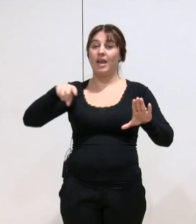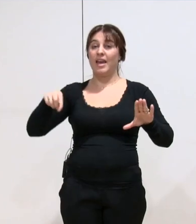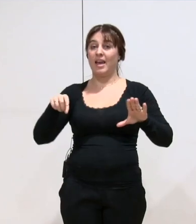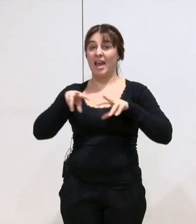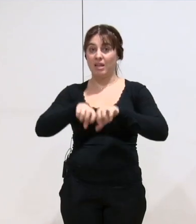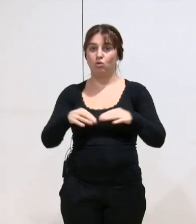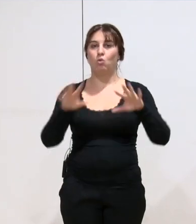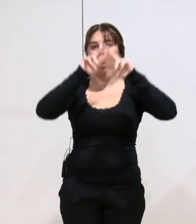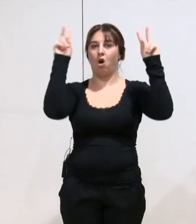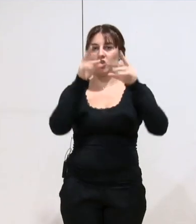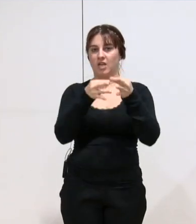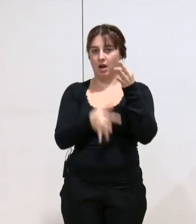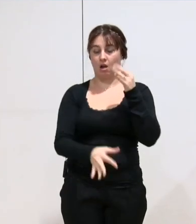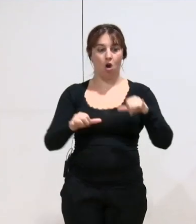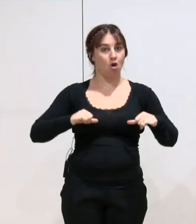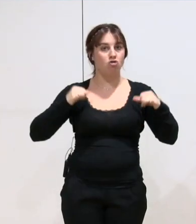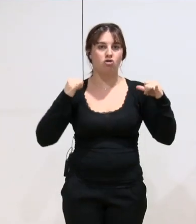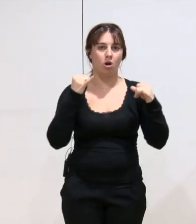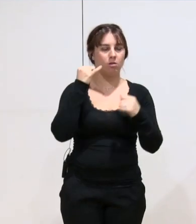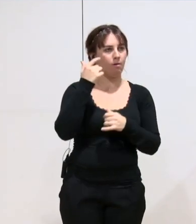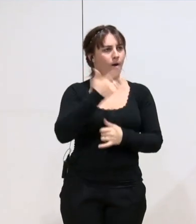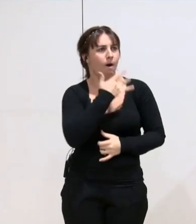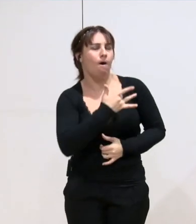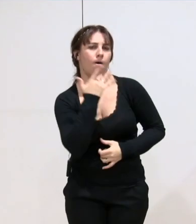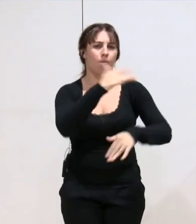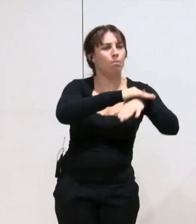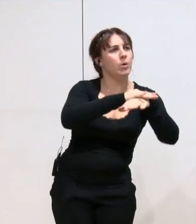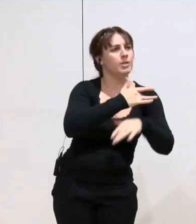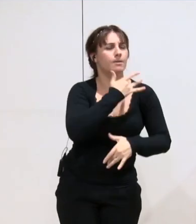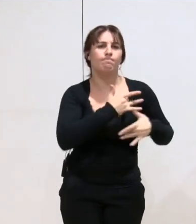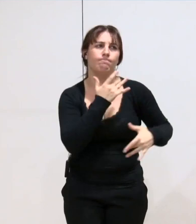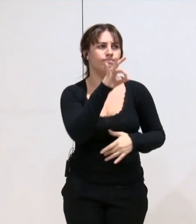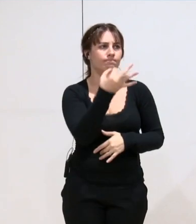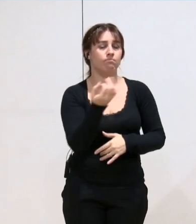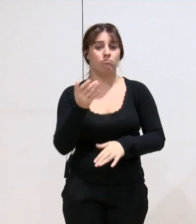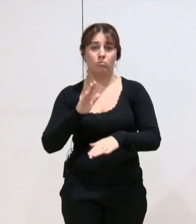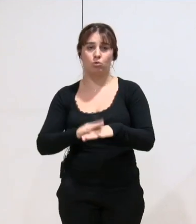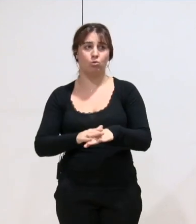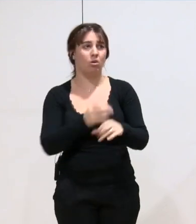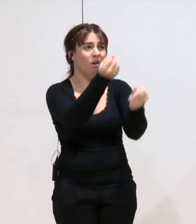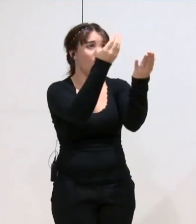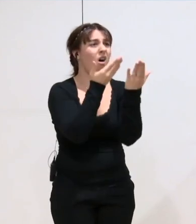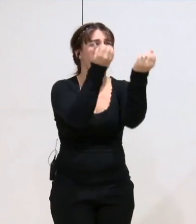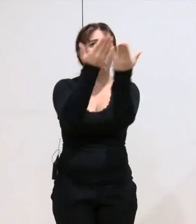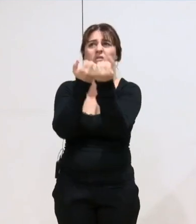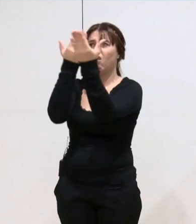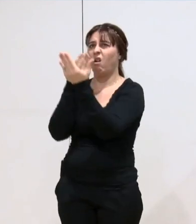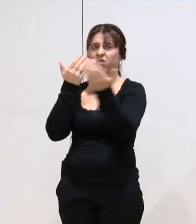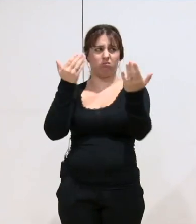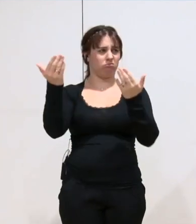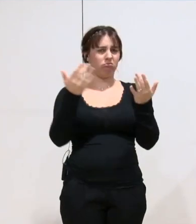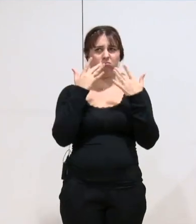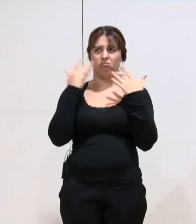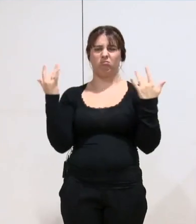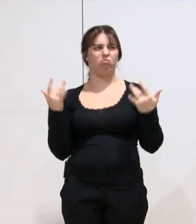jeunes sont généralement très intéressés par les questions politiques, elle montre aussi qu'ils sont déçus vis-à-vis de cette offre politique qui leur est proposée